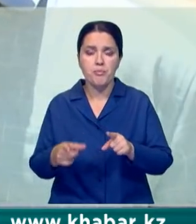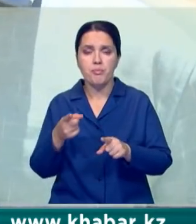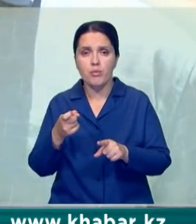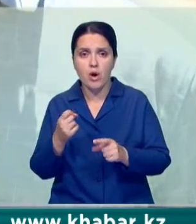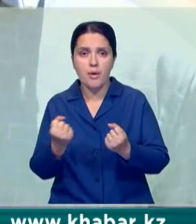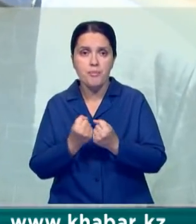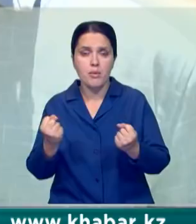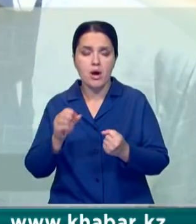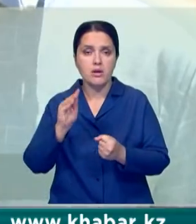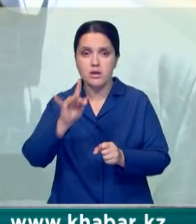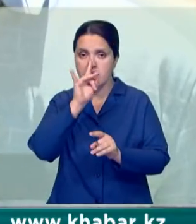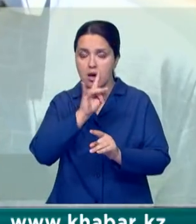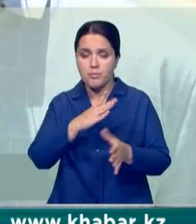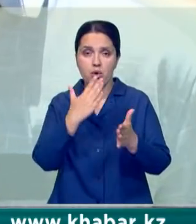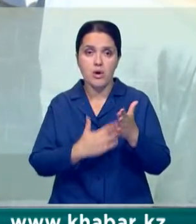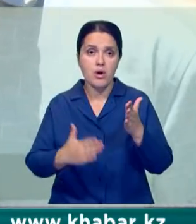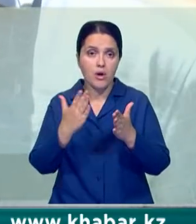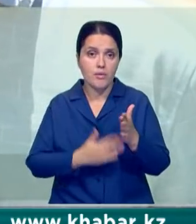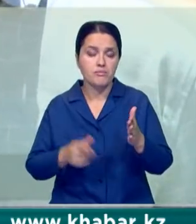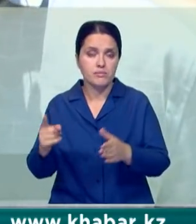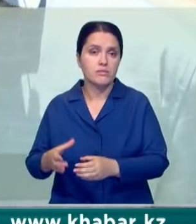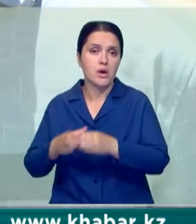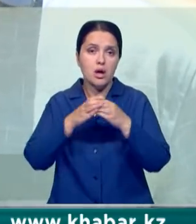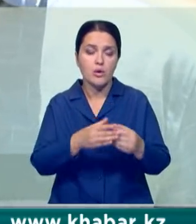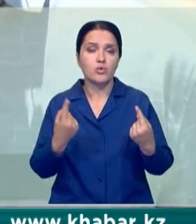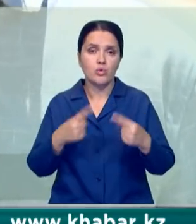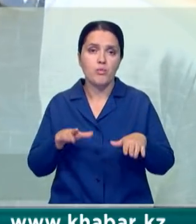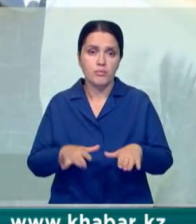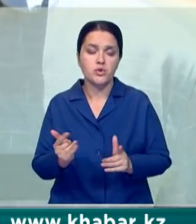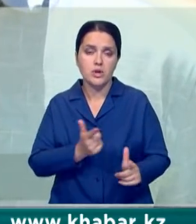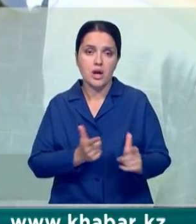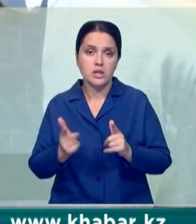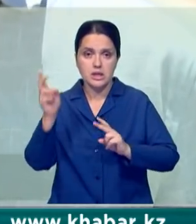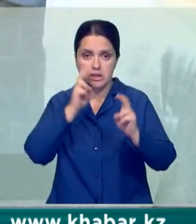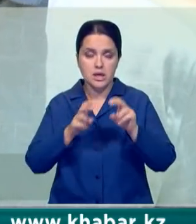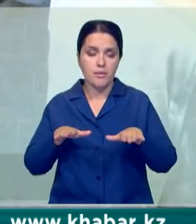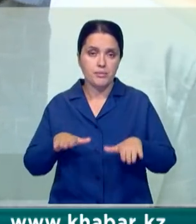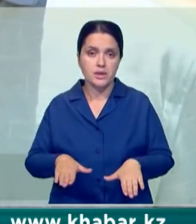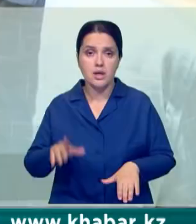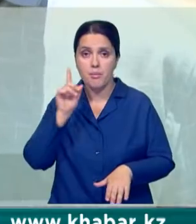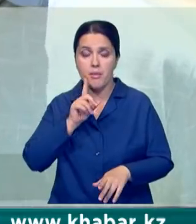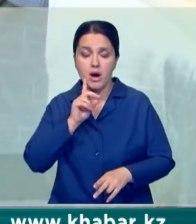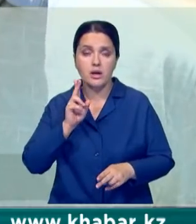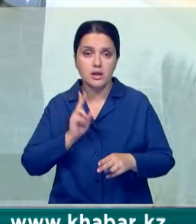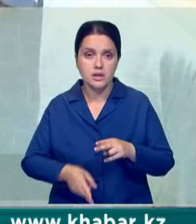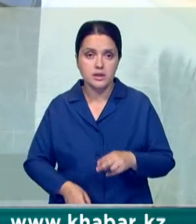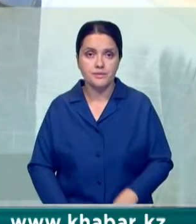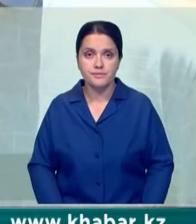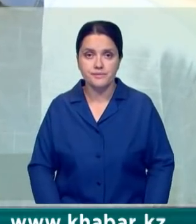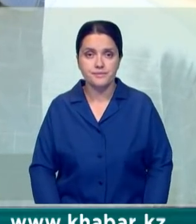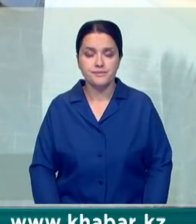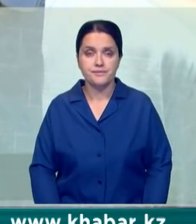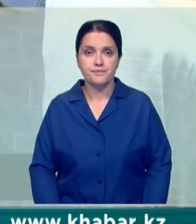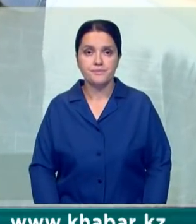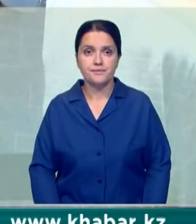завесе начнется в течение двух недель пока же ведутся подготовительные работы у меня к этому часу все гульнара